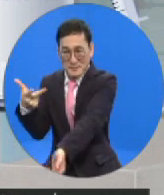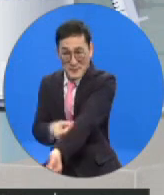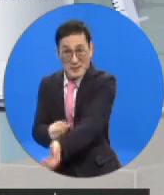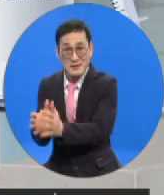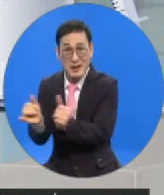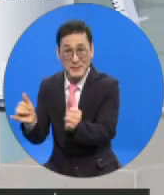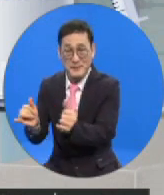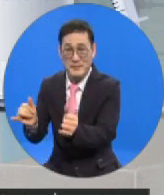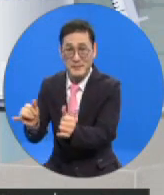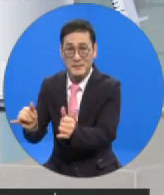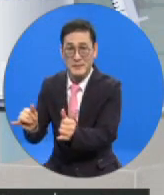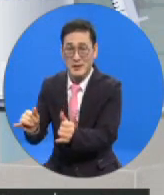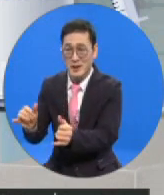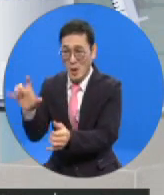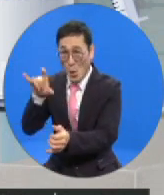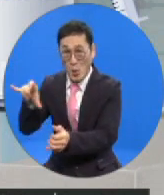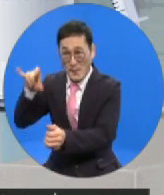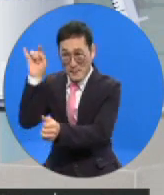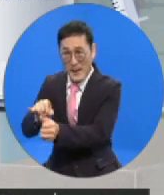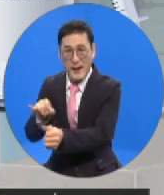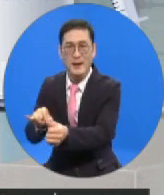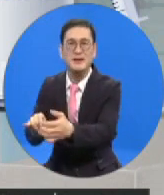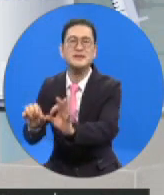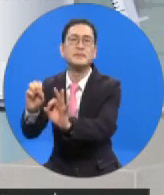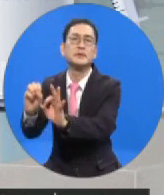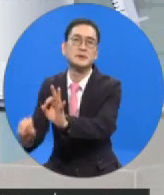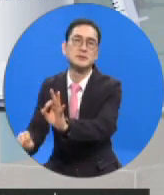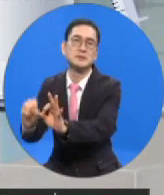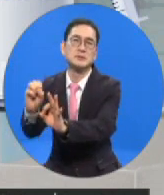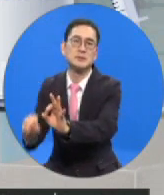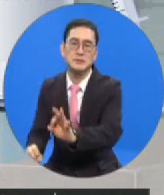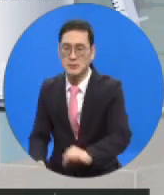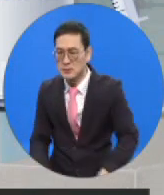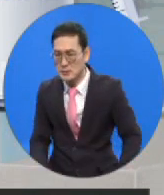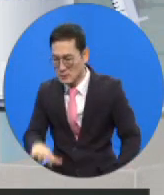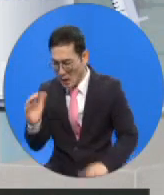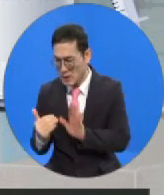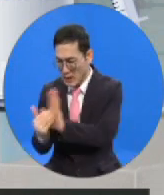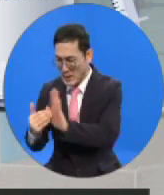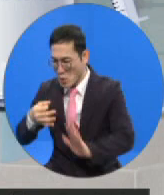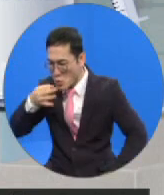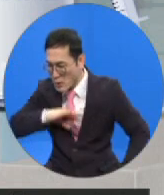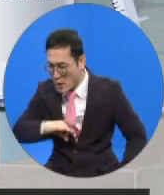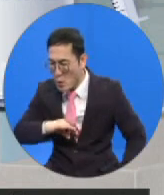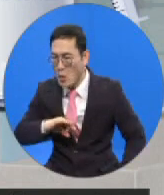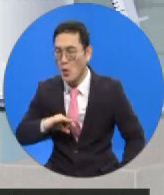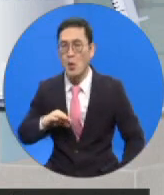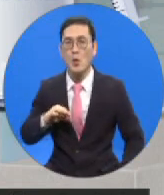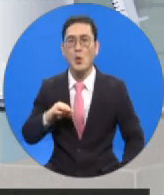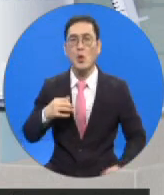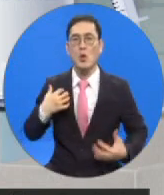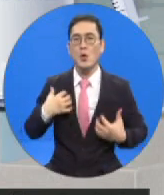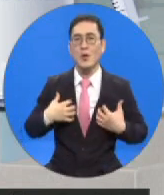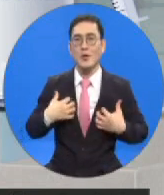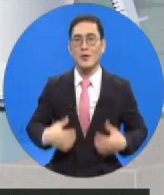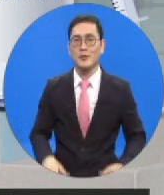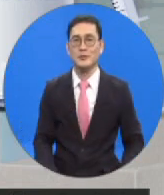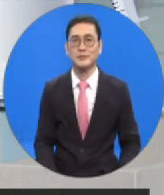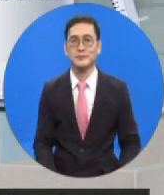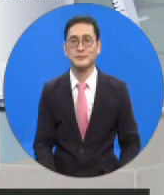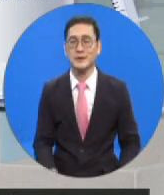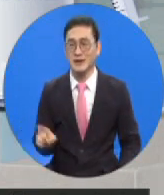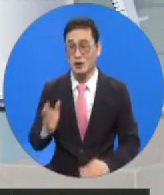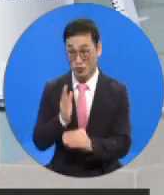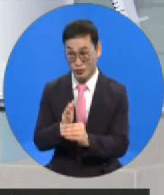확률이 10% 미만으로 나타나서 굉장히 들뜨고 공무된 분위기인데요. 예. 하지만 중요한 건 지금까지는 중간 검사에 대한 이 발표인